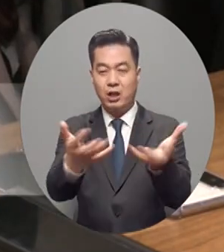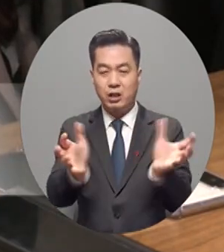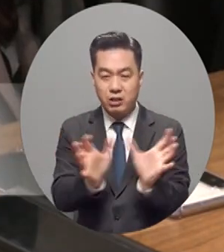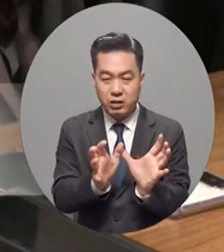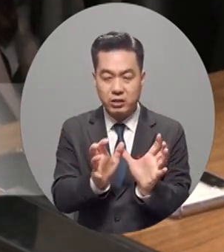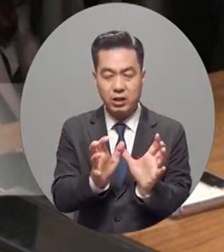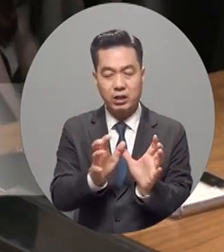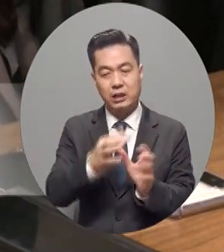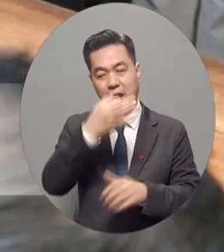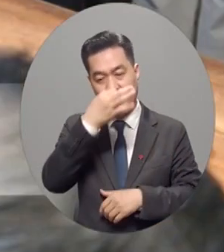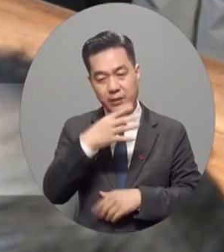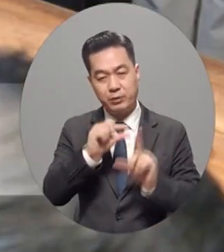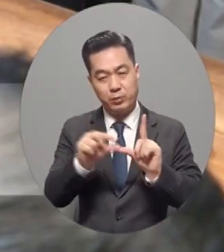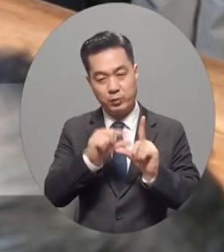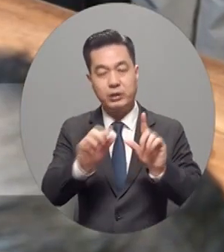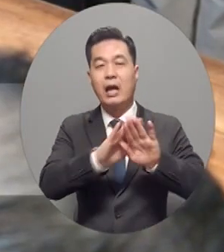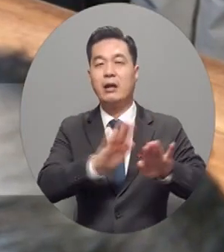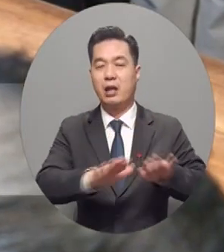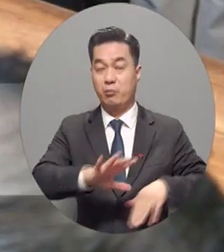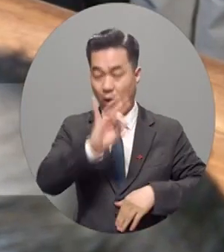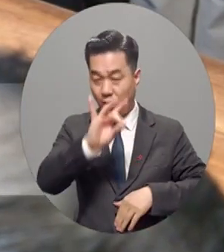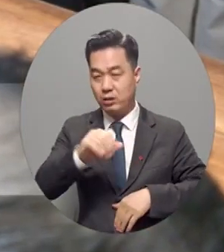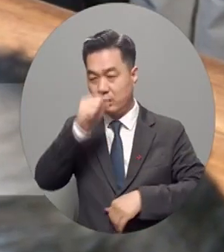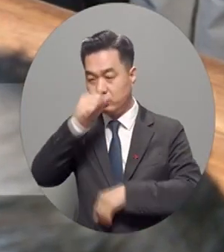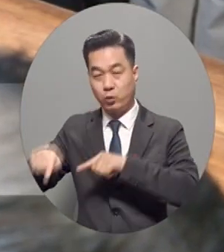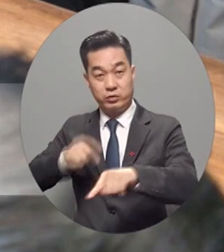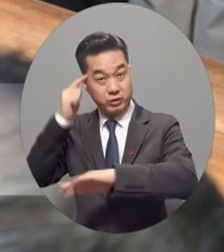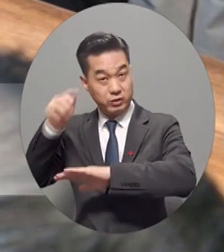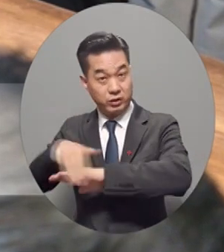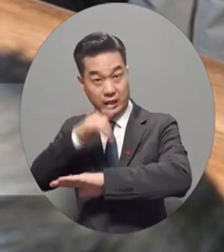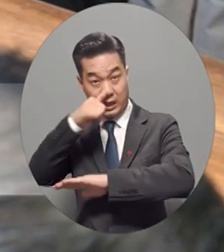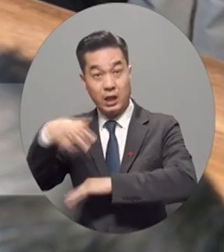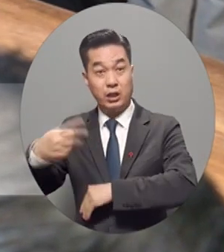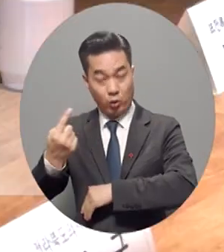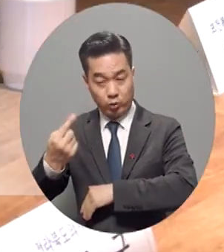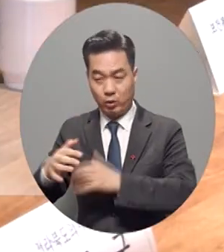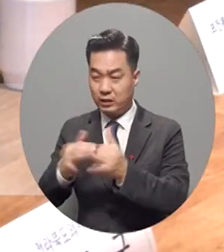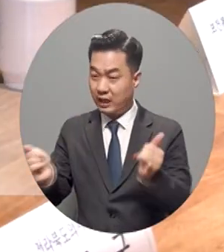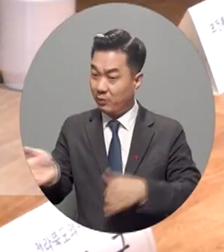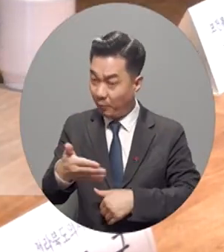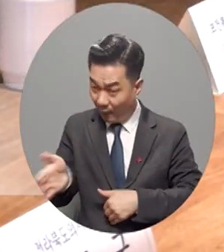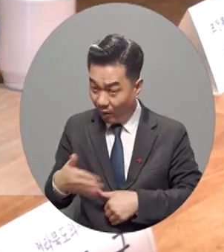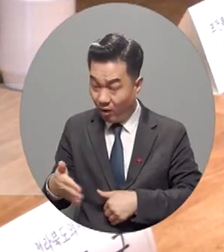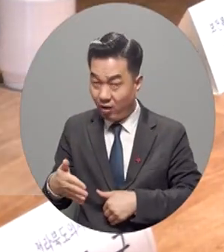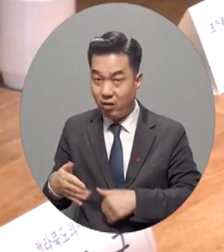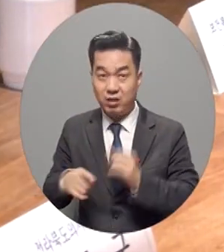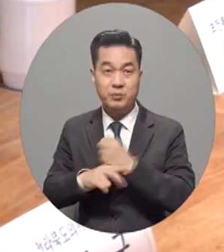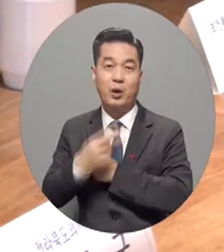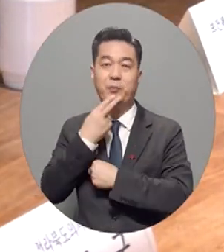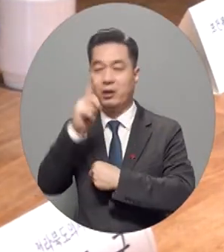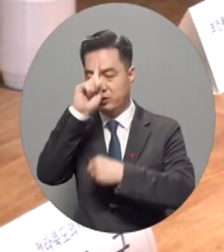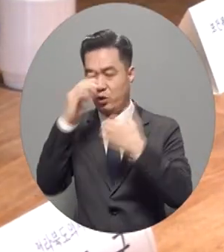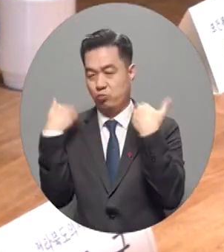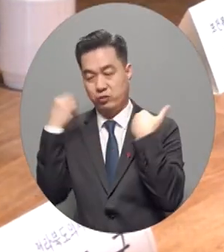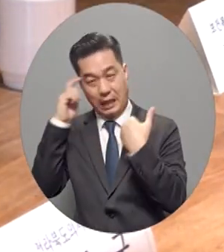먼저라는 의협과 좋은 정책이 있더라도 이를 받쳐줄 사람이 없다면 무용지물이라는 정부가 맞선